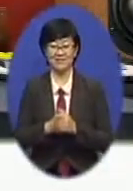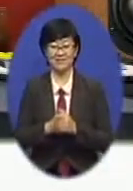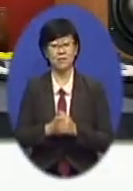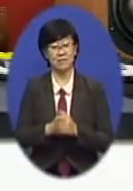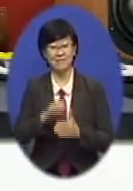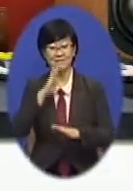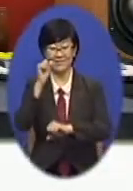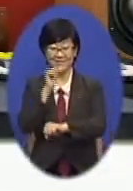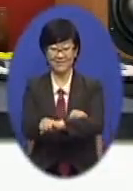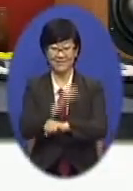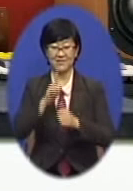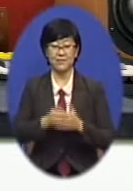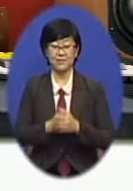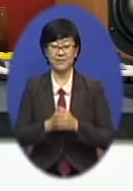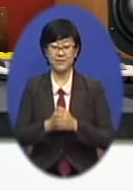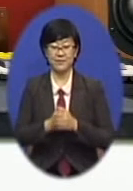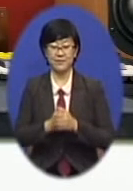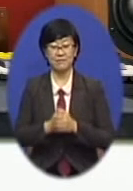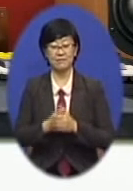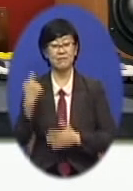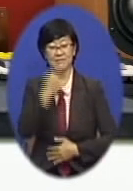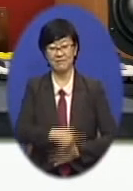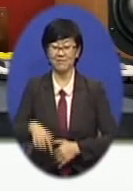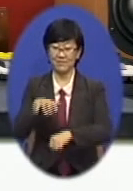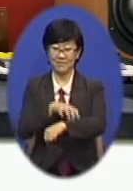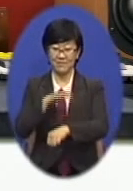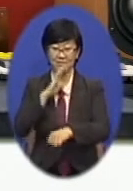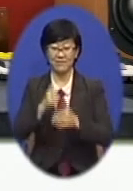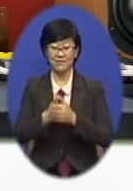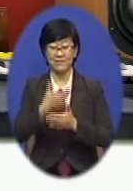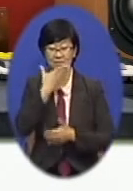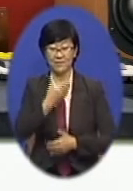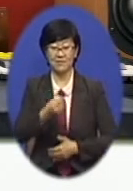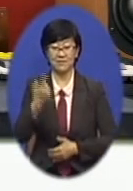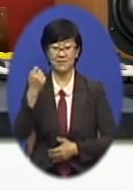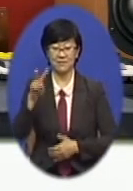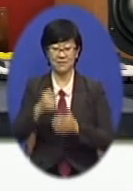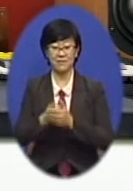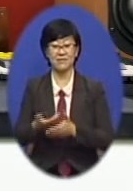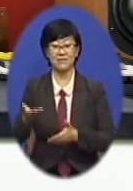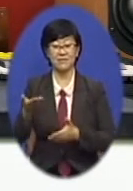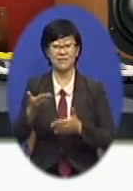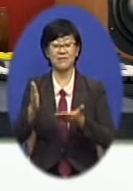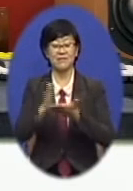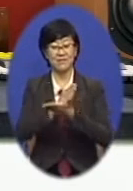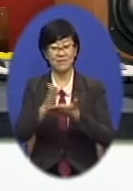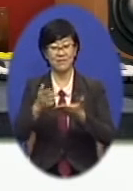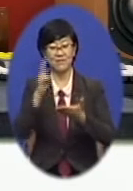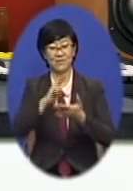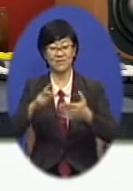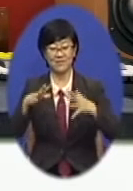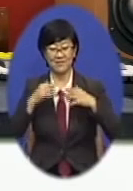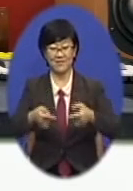감사합니다. 정말 잘하셨어요. 네, 이렇게 몸이 불편하셔도 네. 이렇게 복지 TV 전국 나눔 노래자랑을 참가해 주셔서